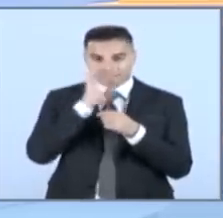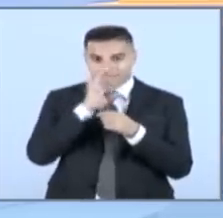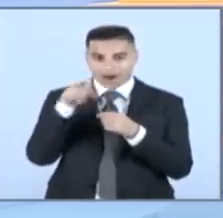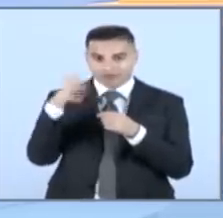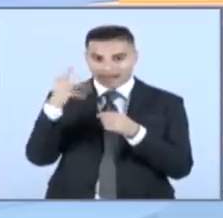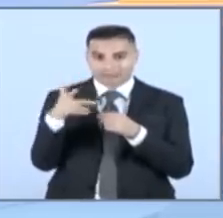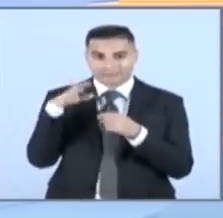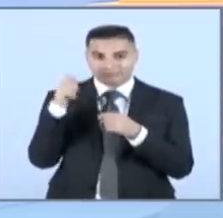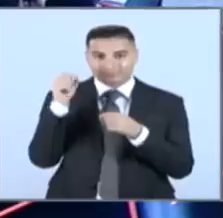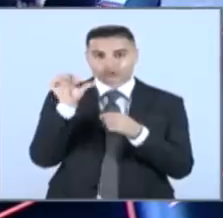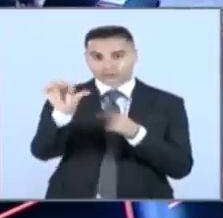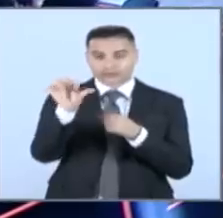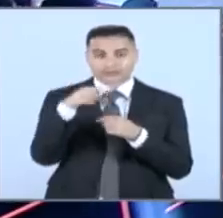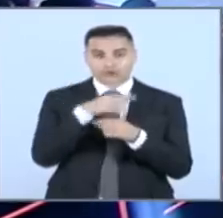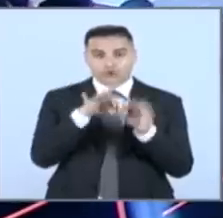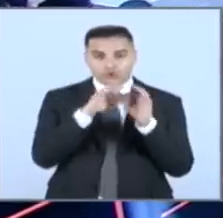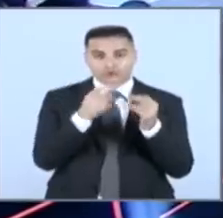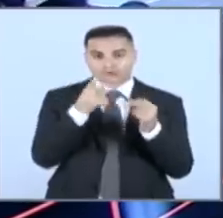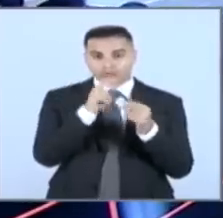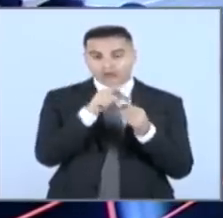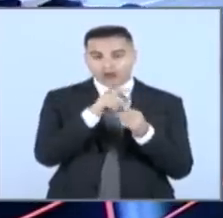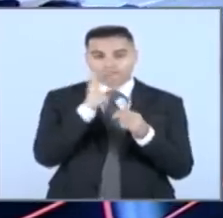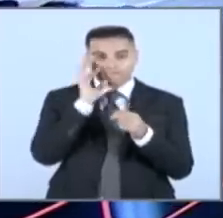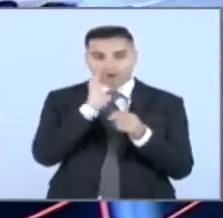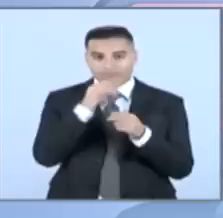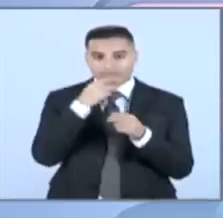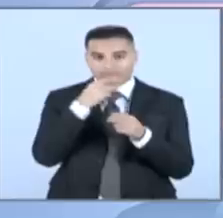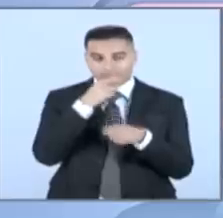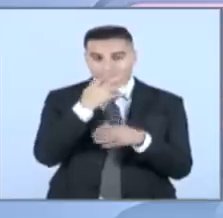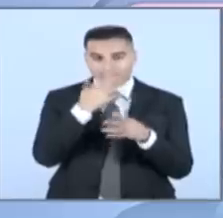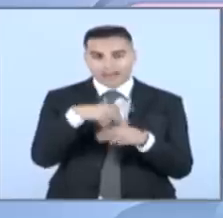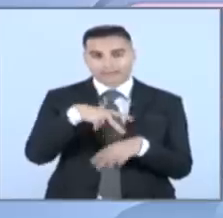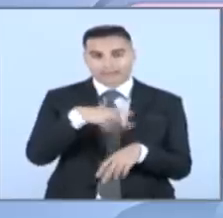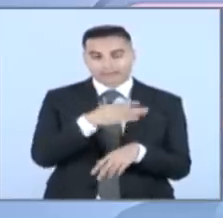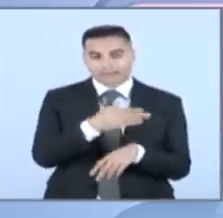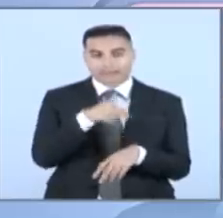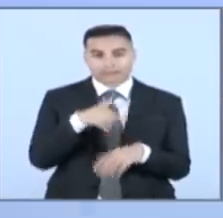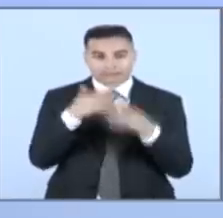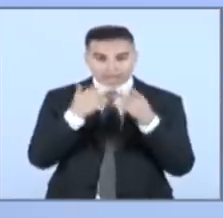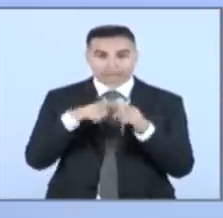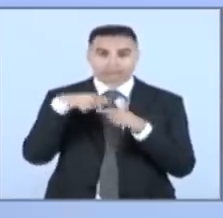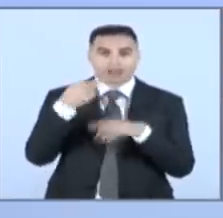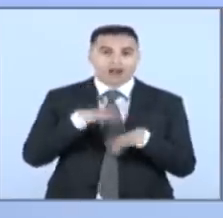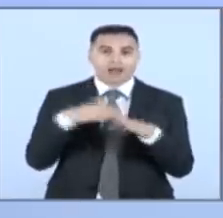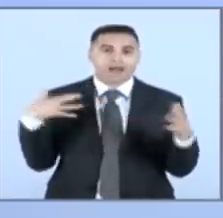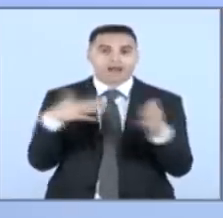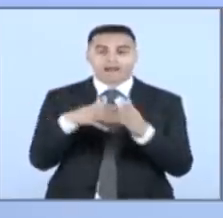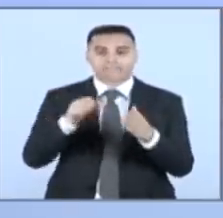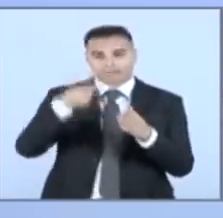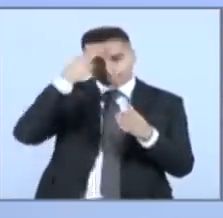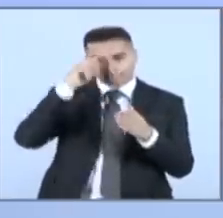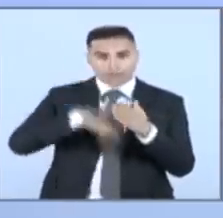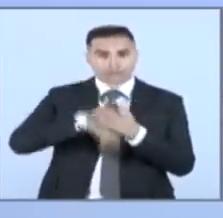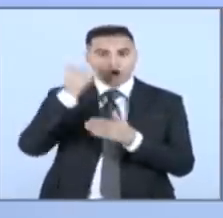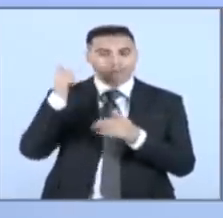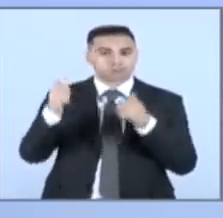الأليوبية 95، عيلة طه سيوف اسكندرية 80. ودلوقتي مع آخر فقرة واللي